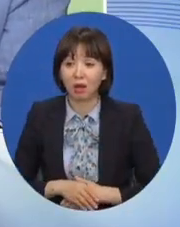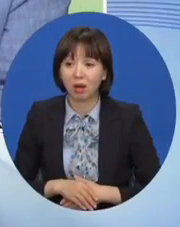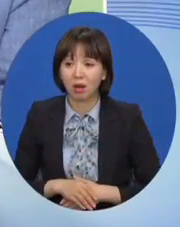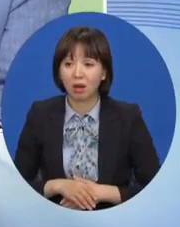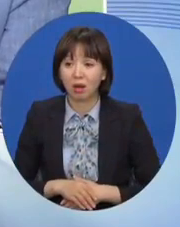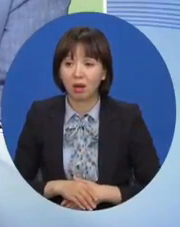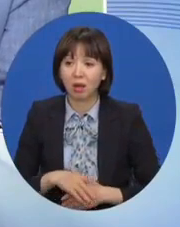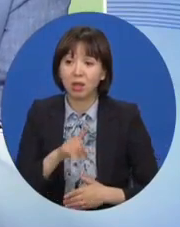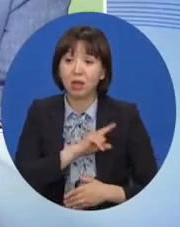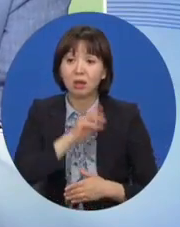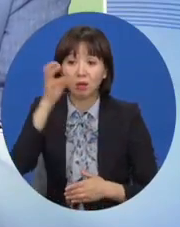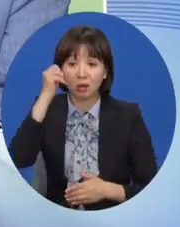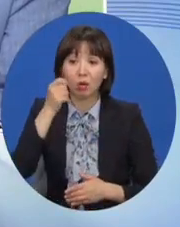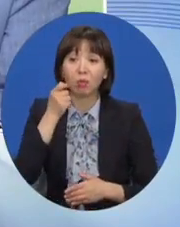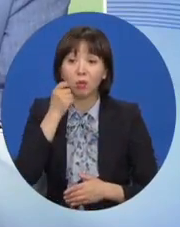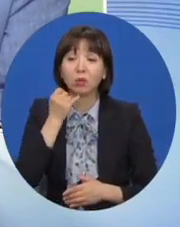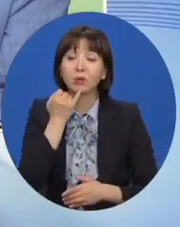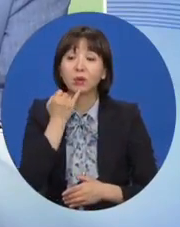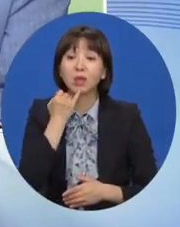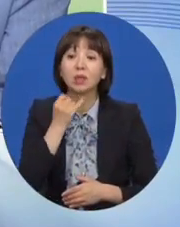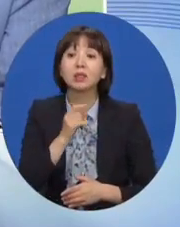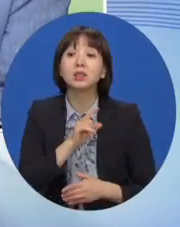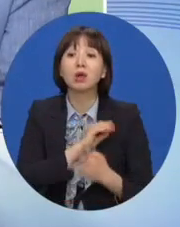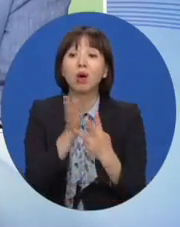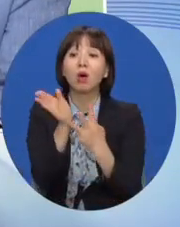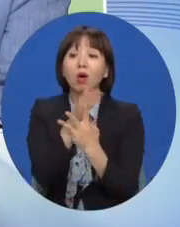아, 이름은 기억 못하셨습니다. 성씨가 뭐였습니까?